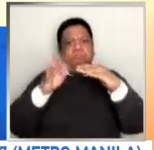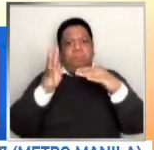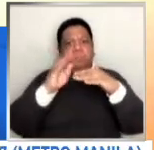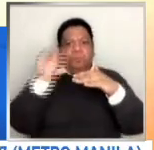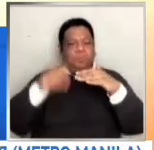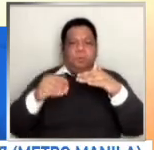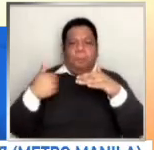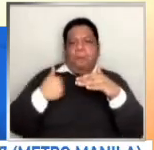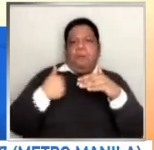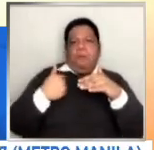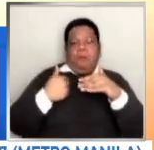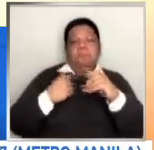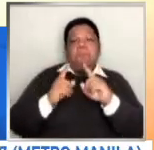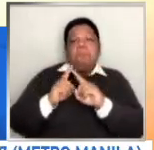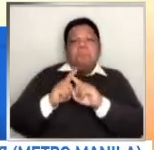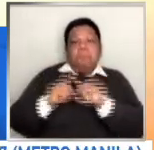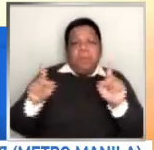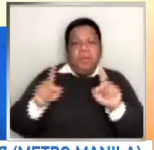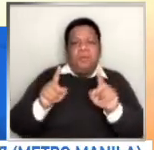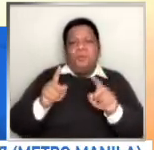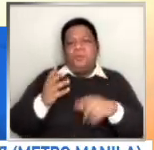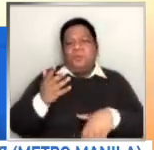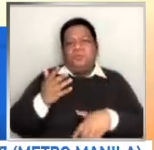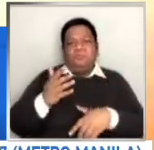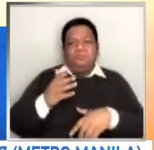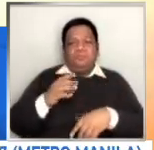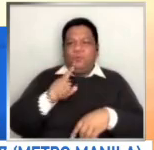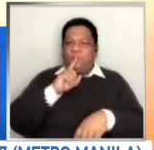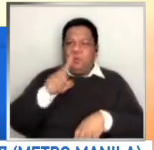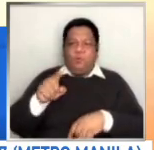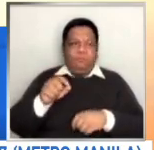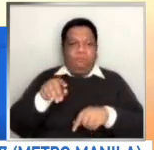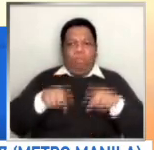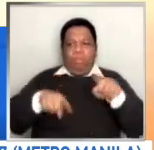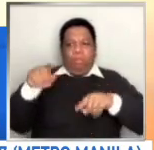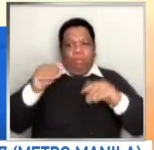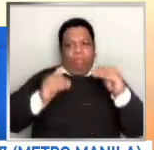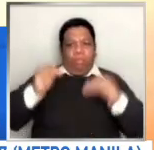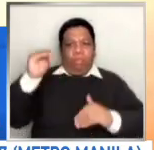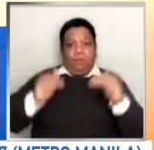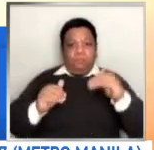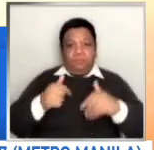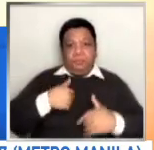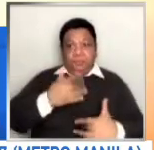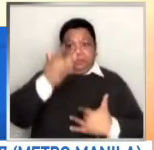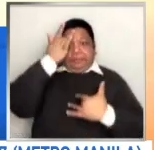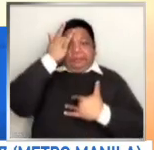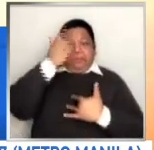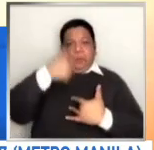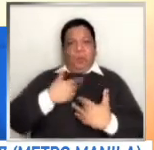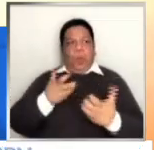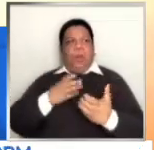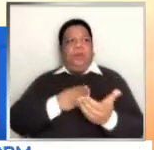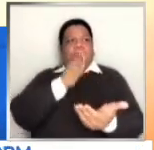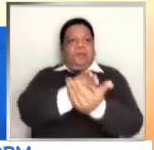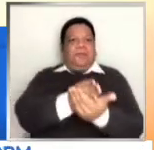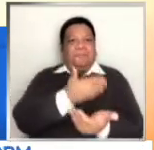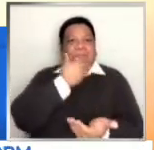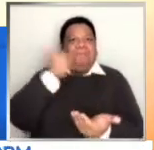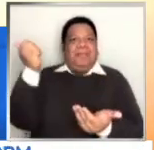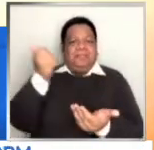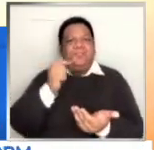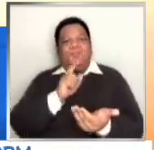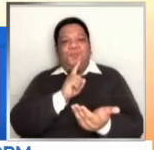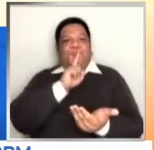Kaso nga lang, maldistributed yung mga pasyente po. Talagang siyempre, pag may sakit ka, gusto mo pumunta sa pinakasigurado na hospital. So pumunta